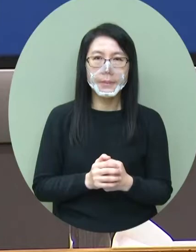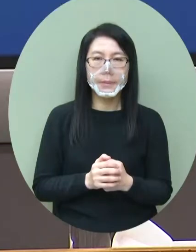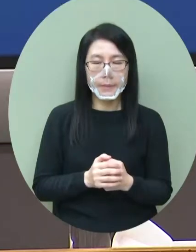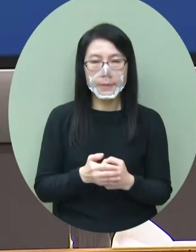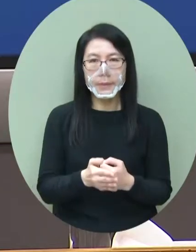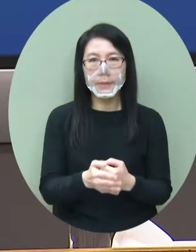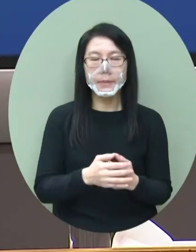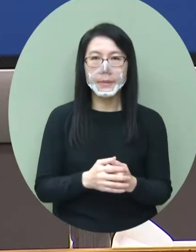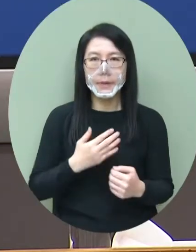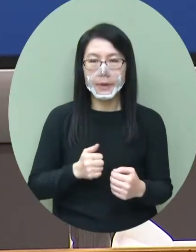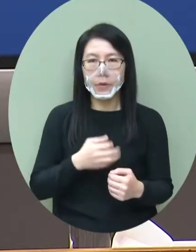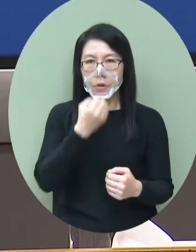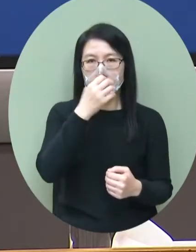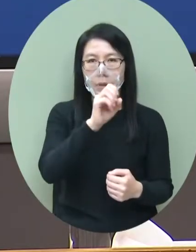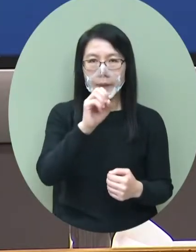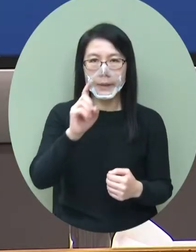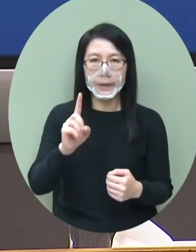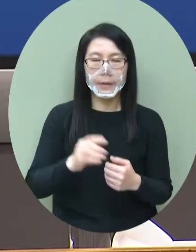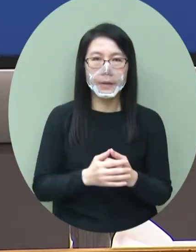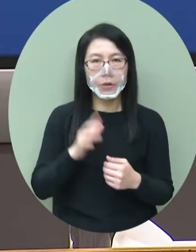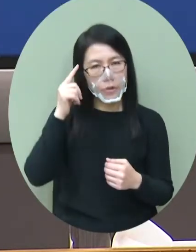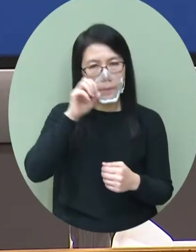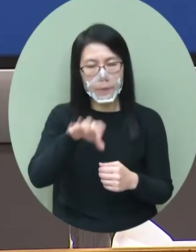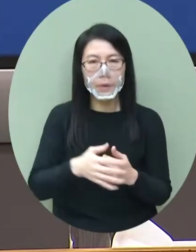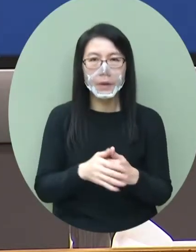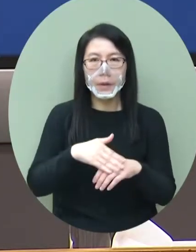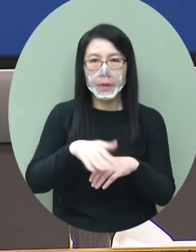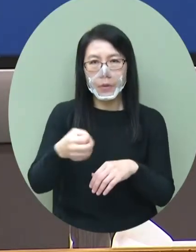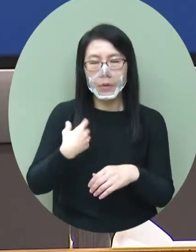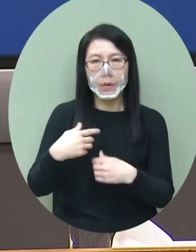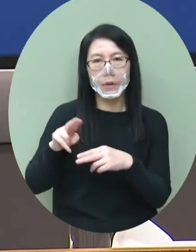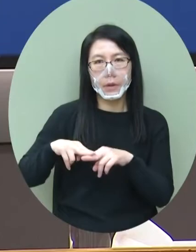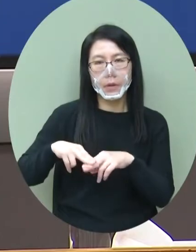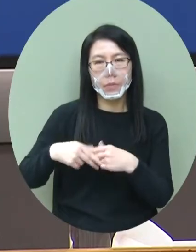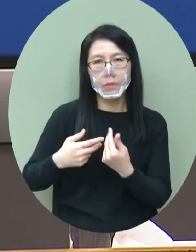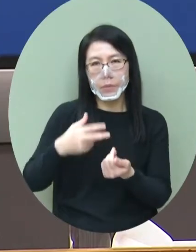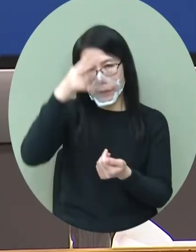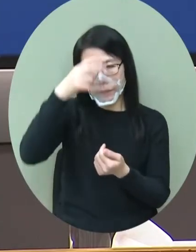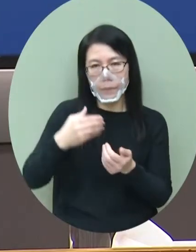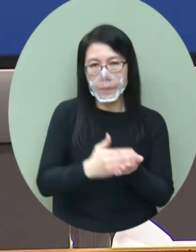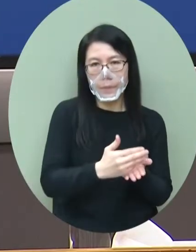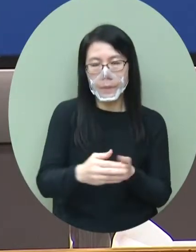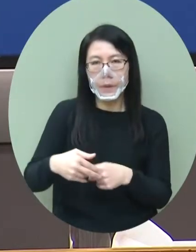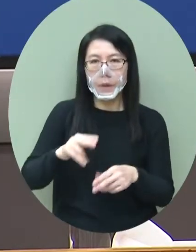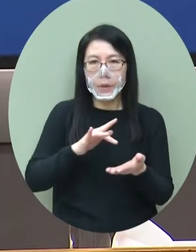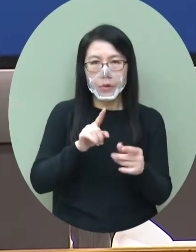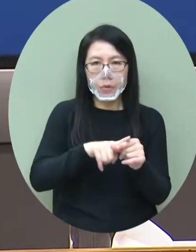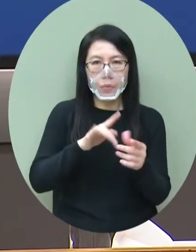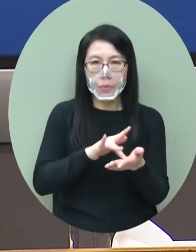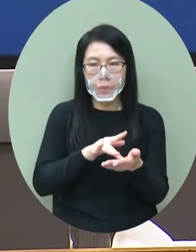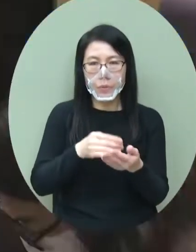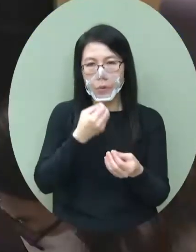这位男士香港零一刚才提到中央派发了中成药，当中有一